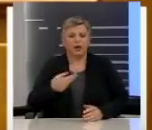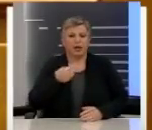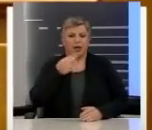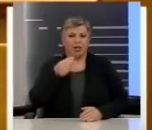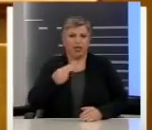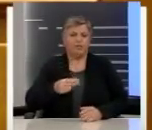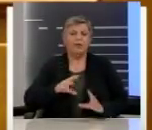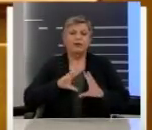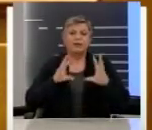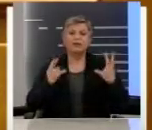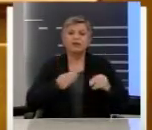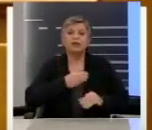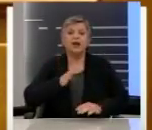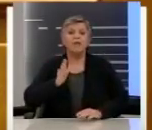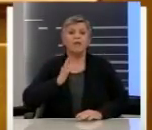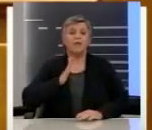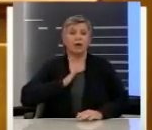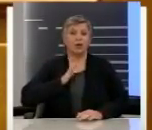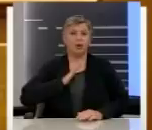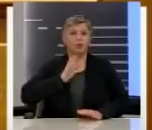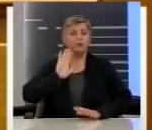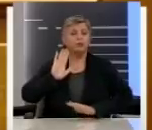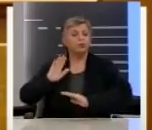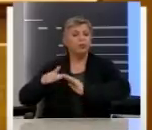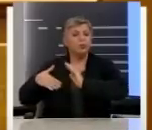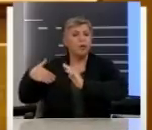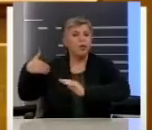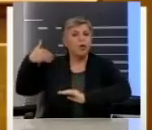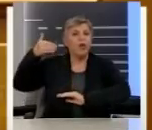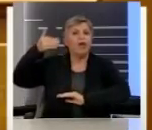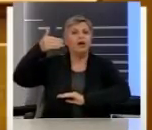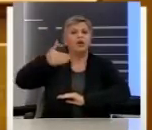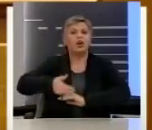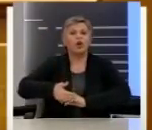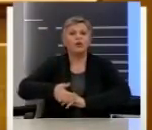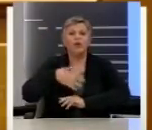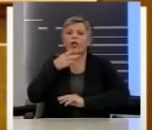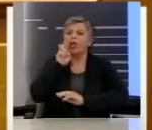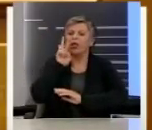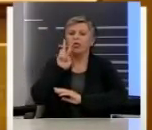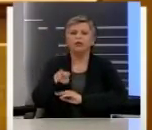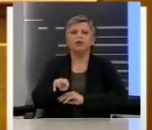παρέμεινε ηθελημένα από την πολιτεία αόρατο.